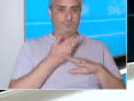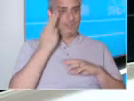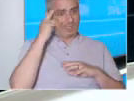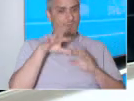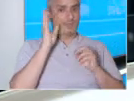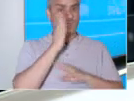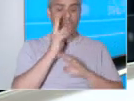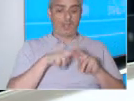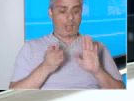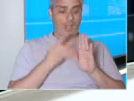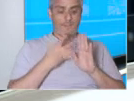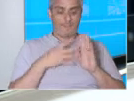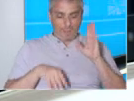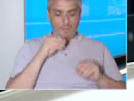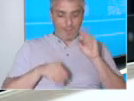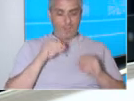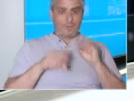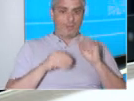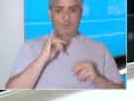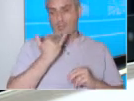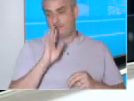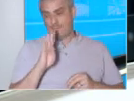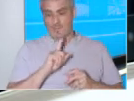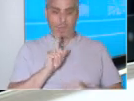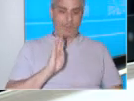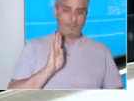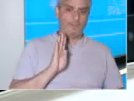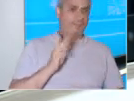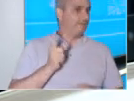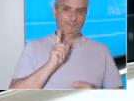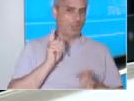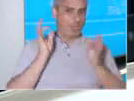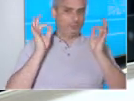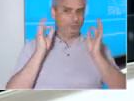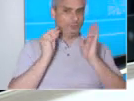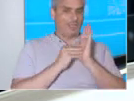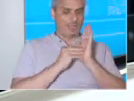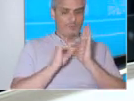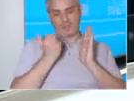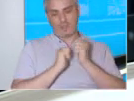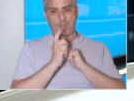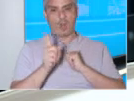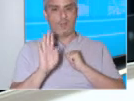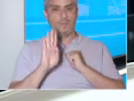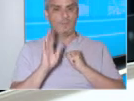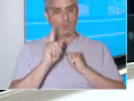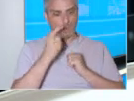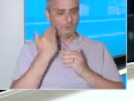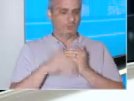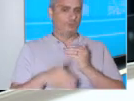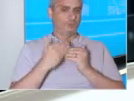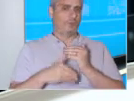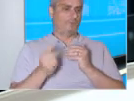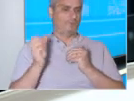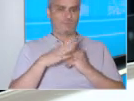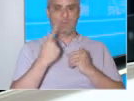הישירה. אחרי ארבע פעמים שהלכנו לבחירות של כן ביבי, לא ביבי, אבל זה לא היה רשמי כתוב על הפתקים כן ביבי או לא ביבי, אולי